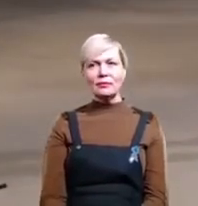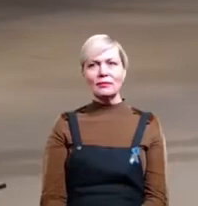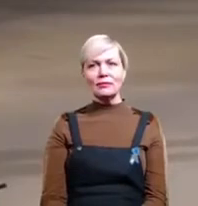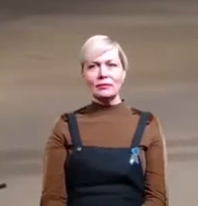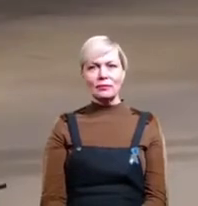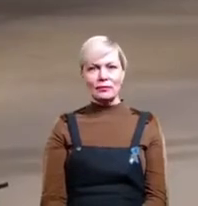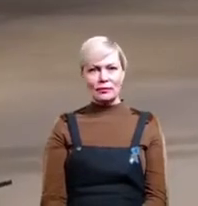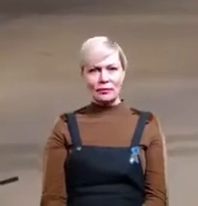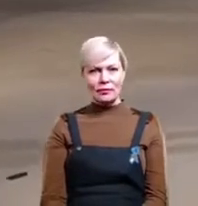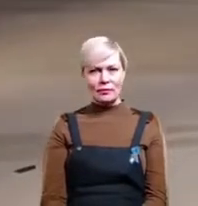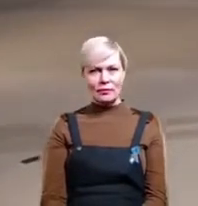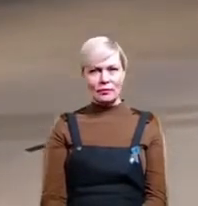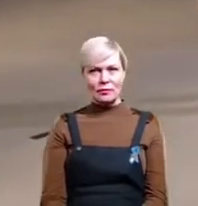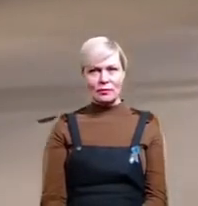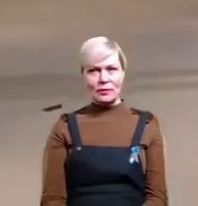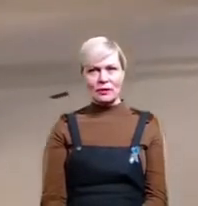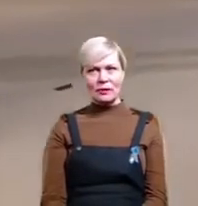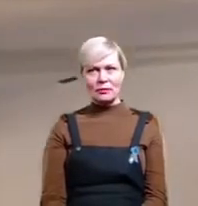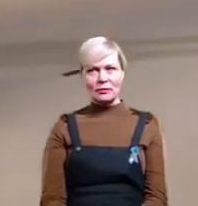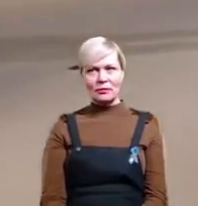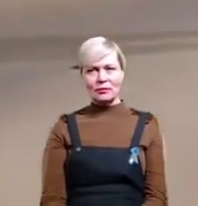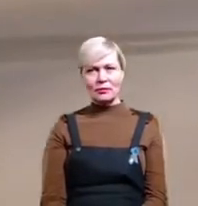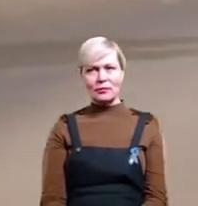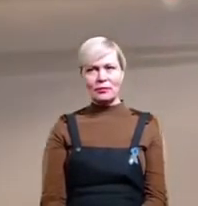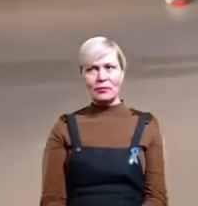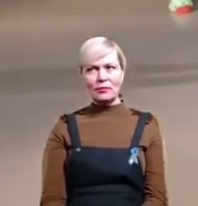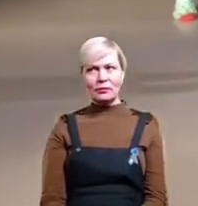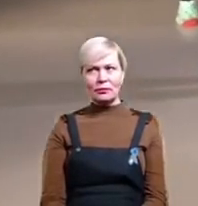Раз, два.